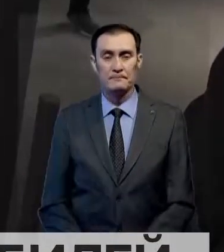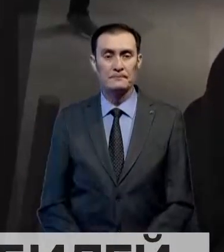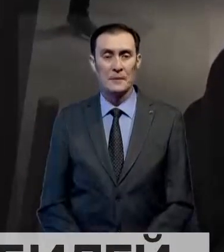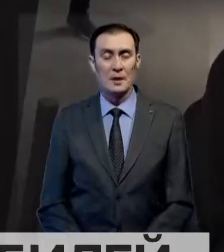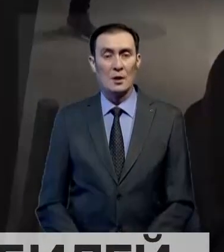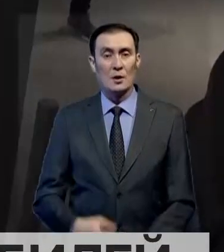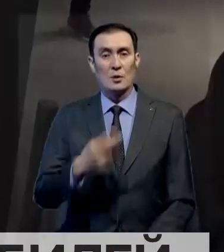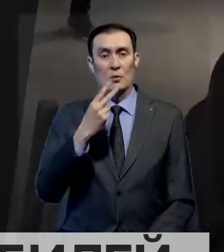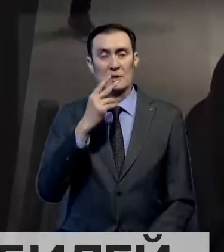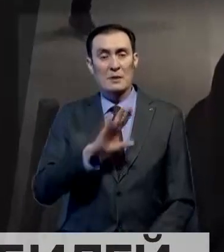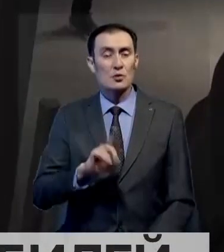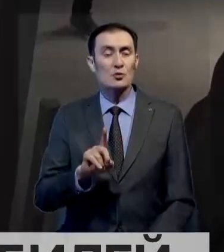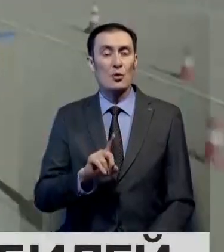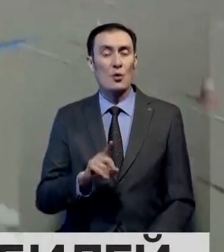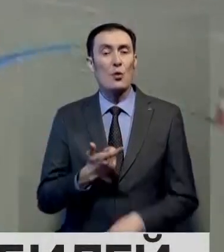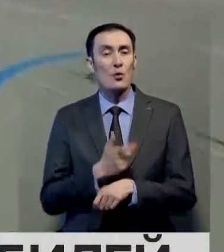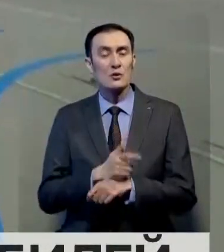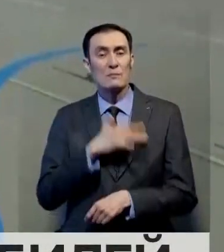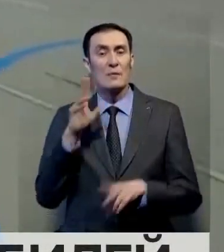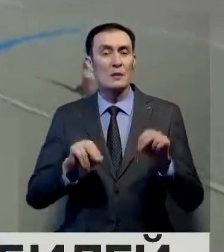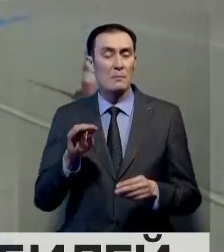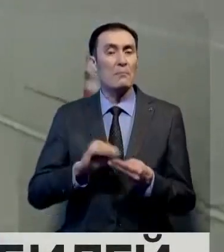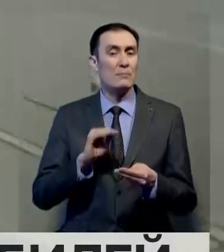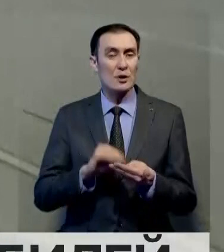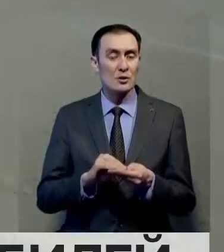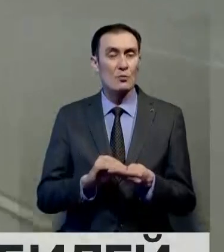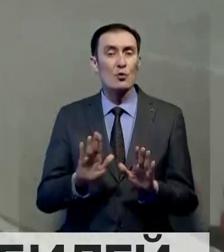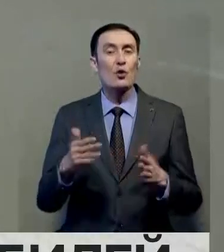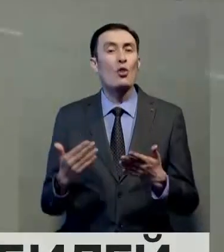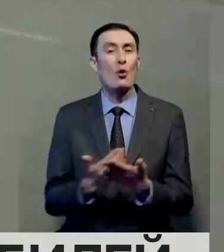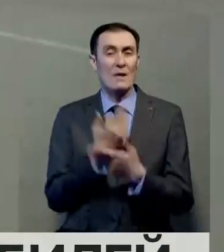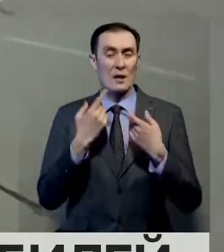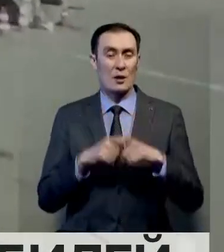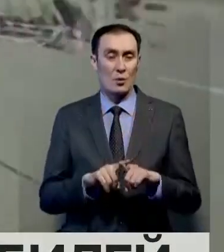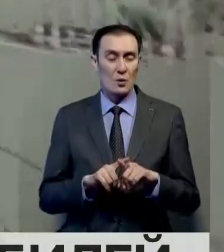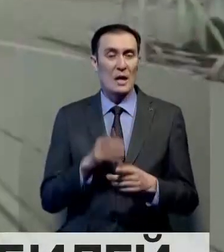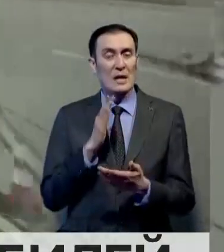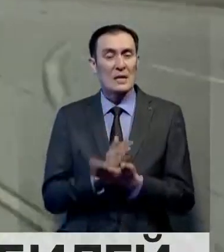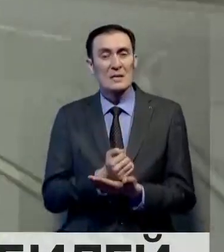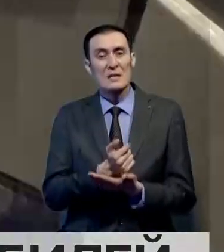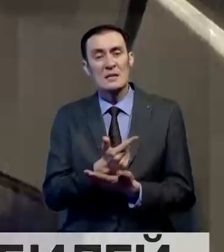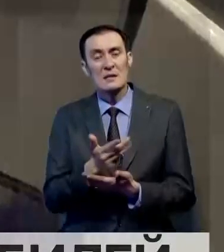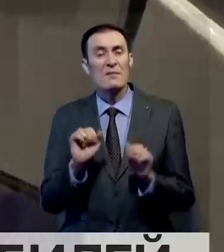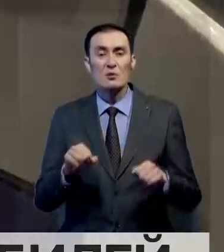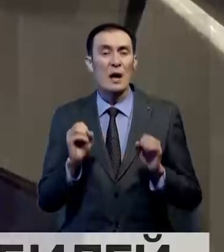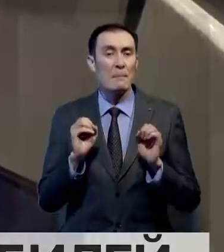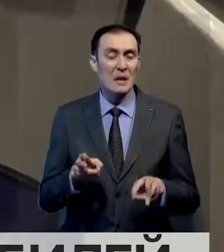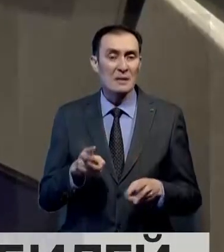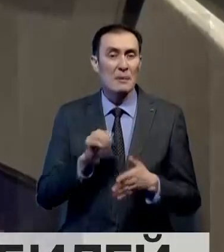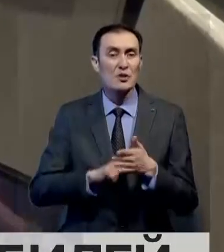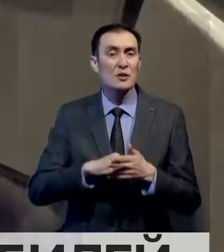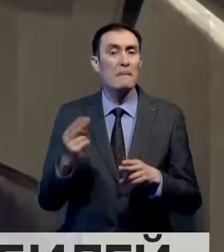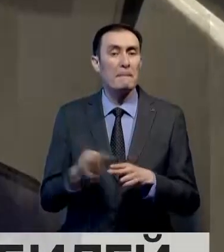Но несмотря на то, что сфера многообещающая, это по-прежнему относительно новая технология. Есть несколько потенциальных опасностей,